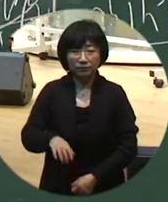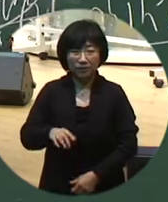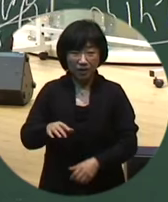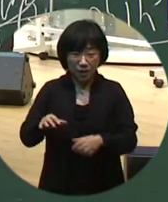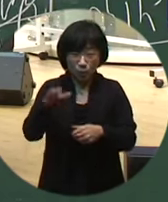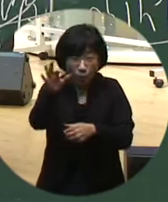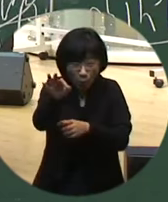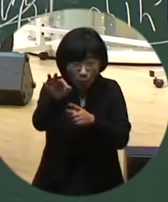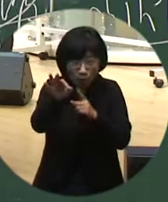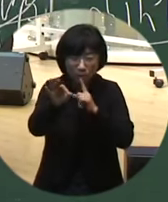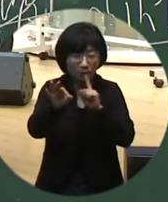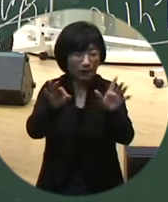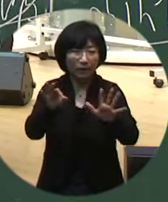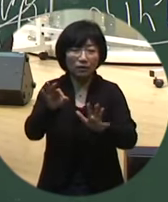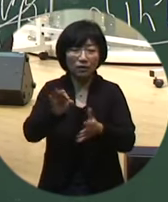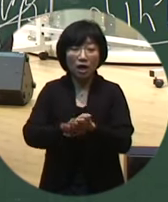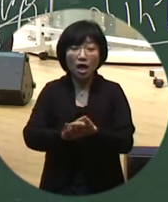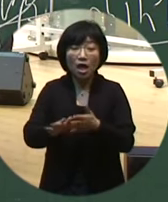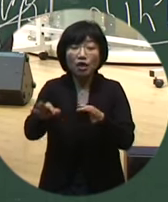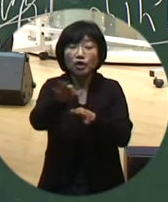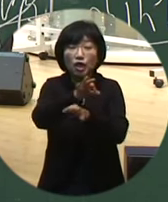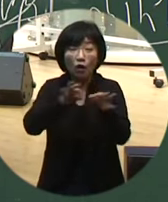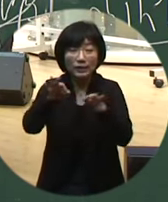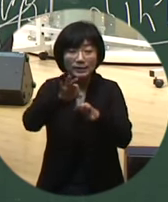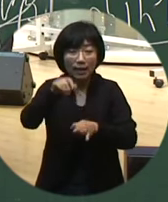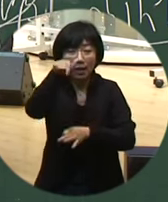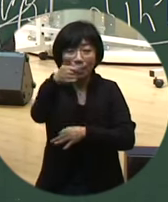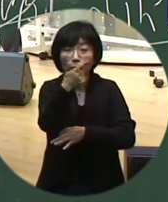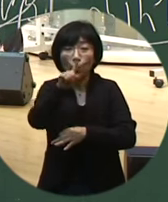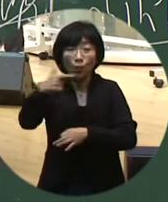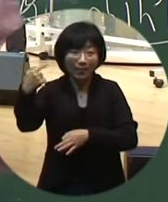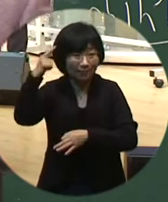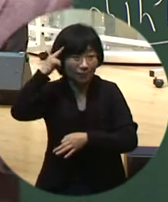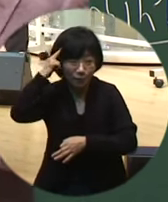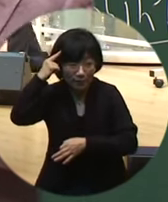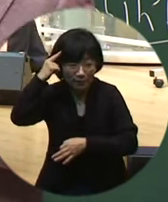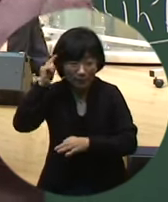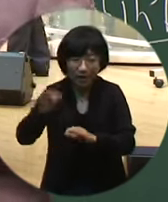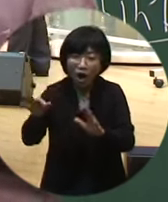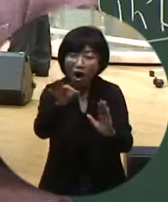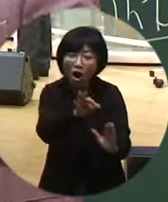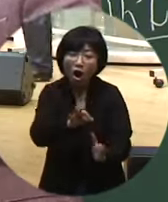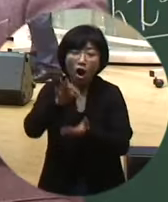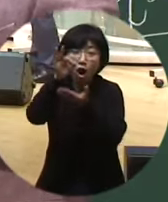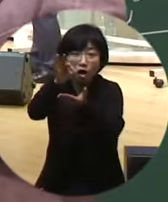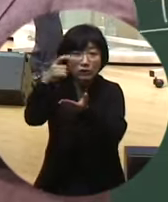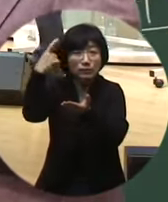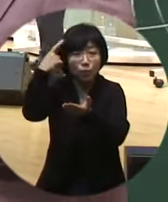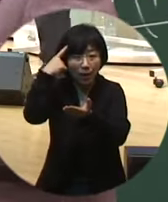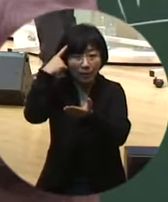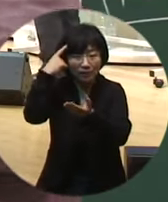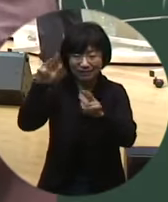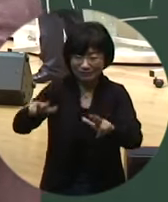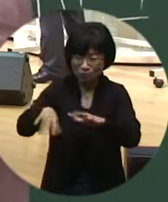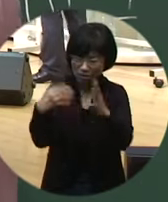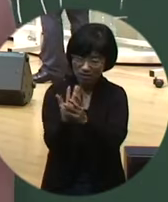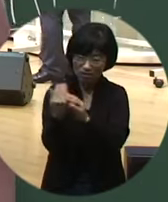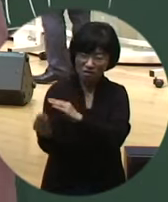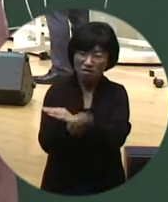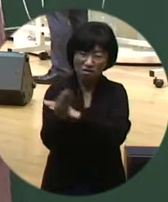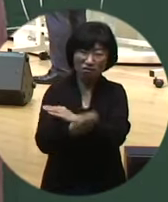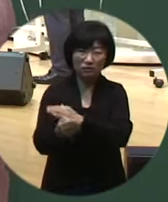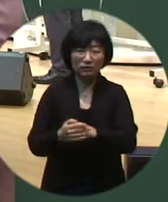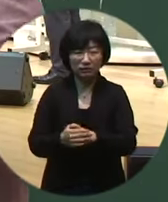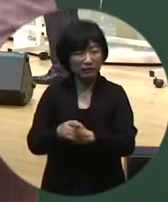that value and a sense of economy. 헌금관. In other words, that value of our offering. 그게 다 무너졌어요. All of that has crumbled down.